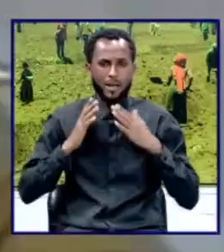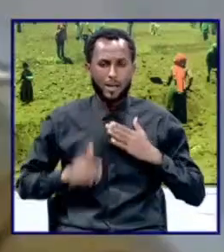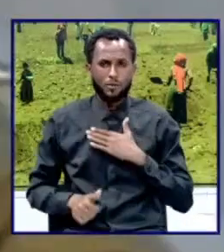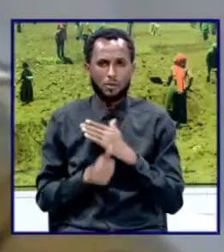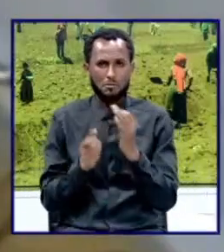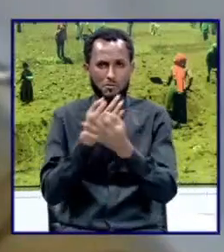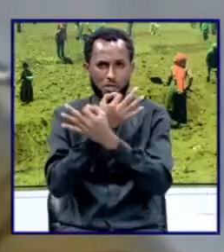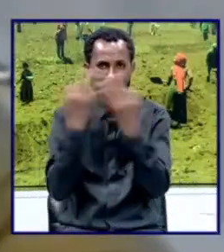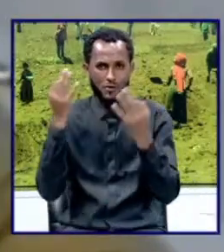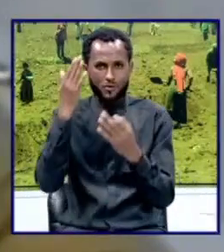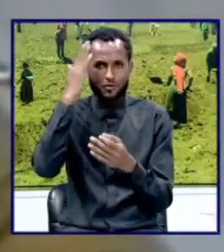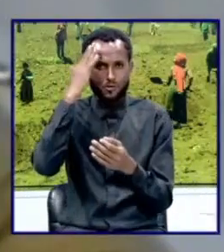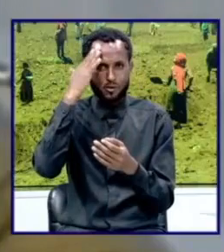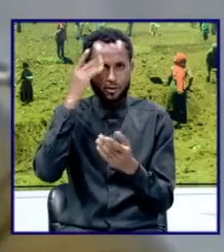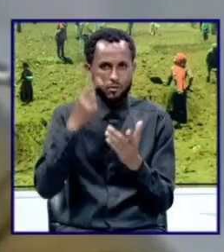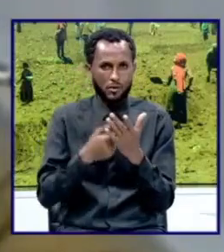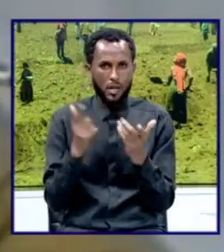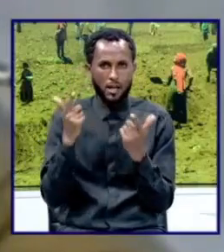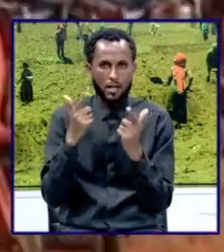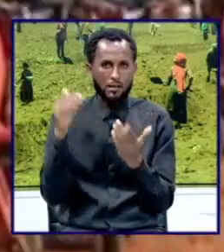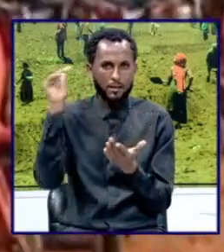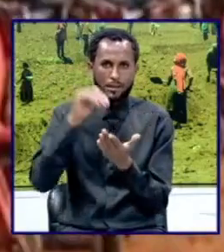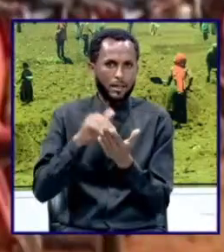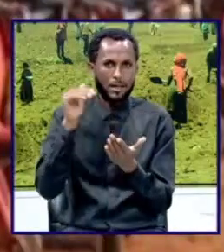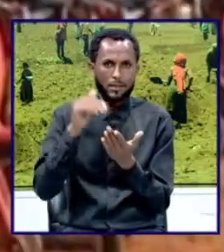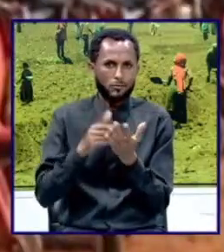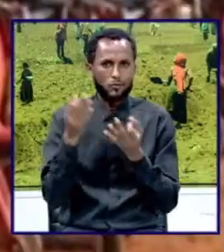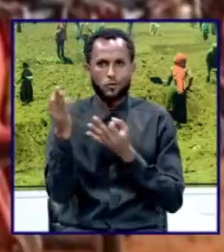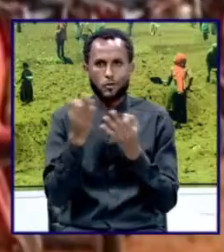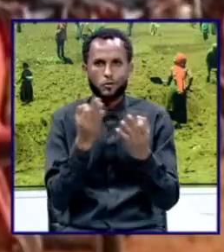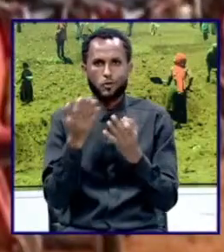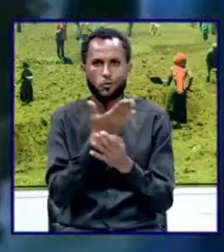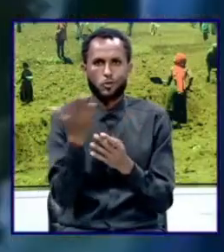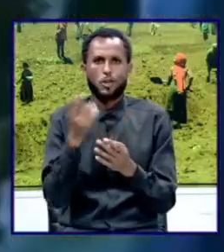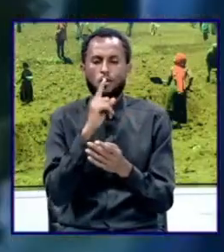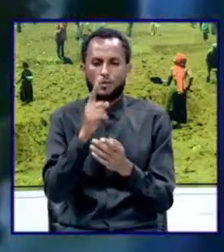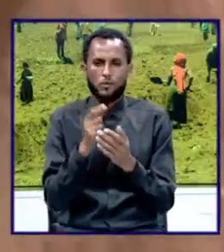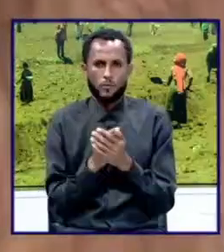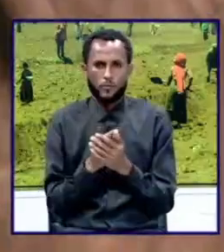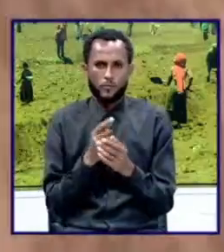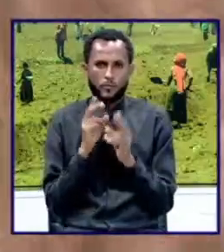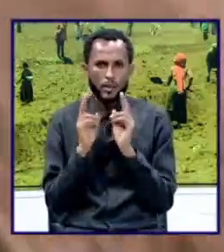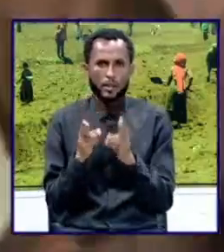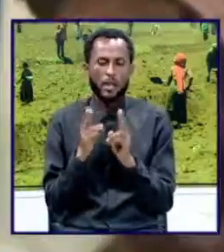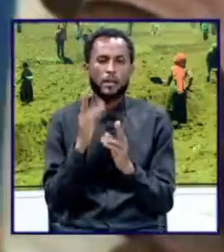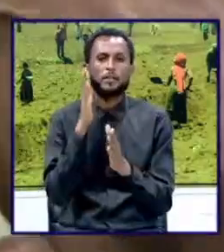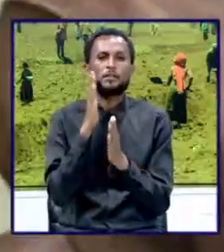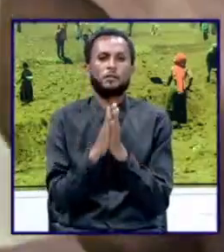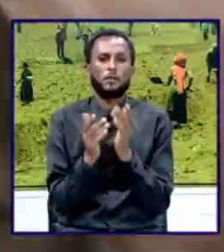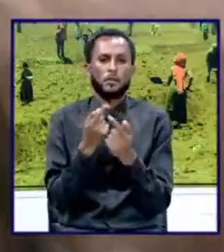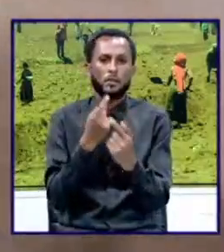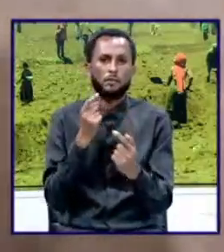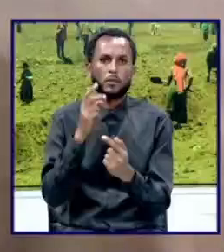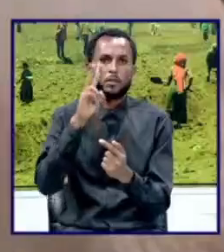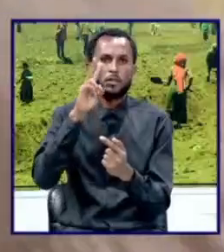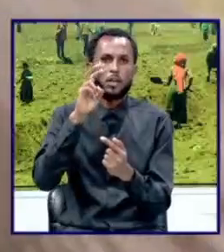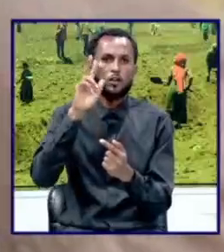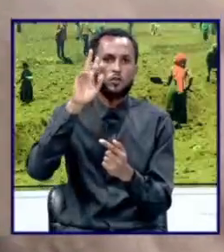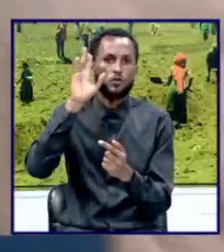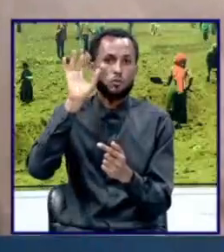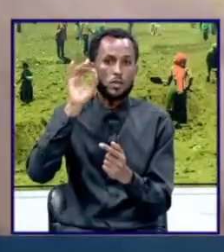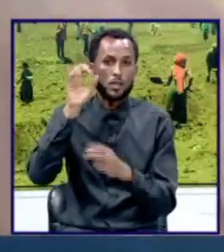ኣፀቢቖም ክፈልጥዎ በዚ ኣጋጣሚ እዚ ደጋጊመ ክገልፆ ዝደሊ ጉዳይ እዚ ታሪክ ዝተፈፀመ ቅድሚ 28 ዓመት